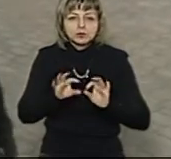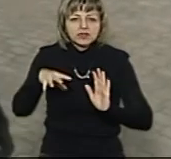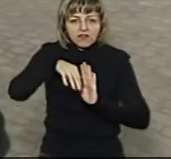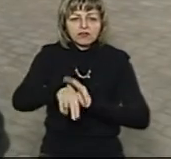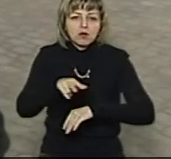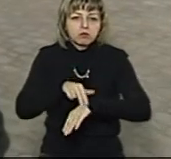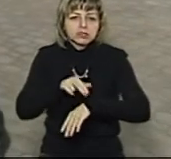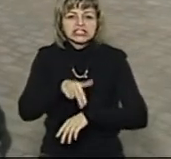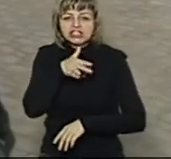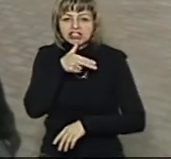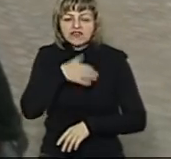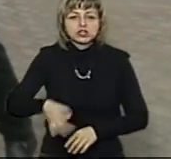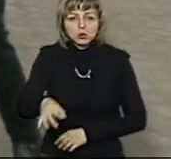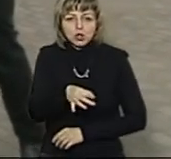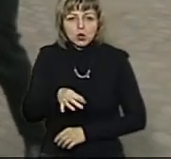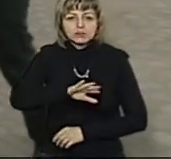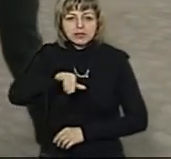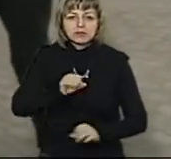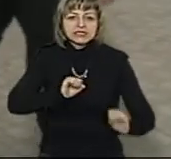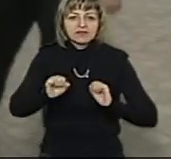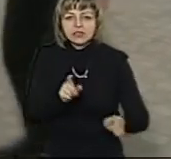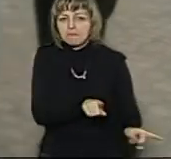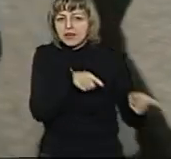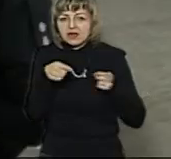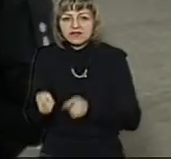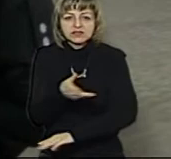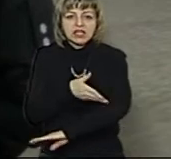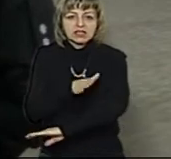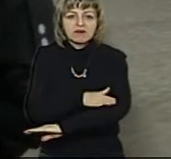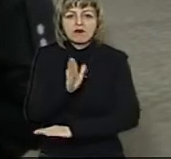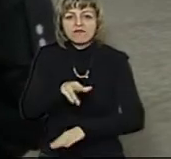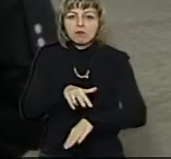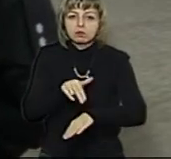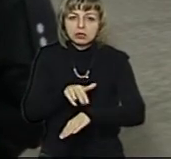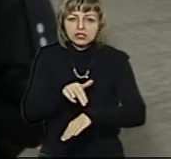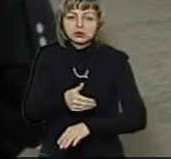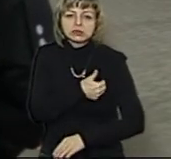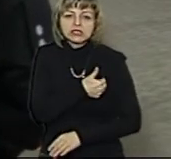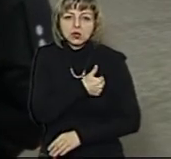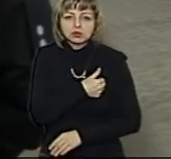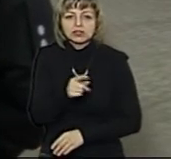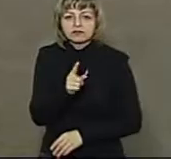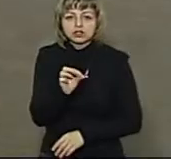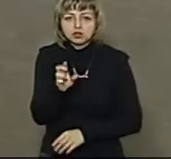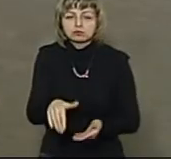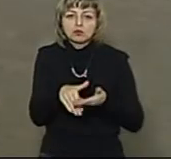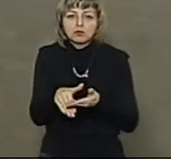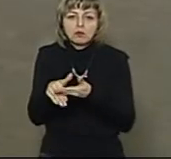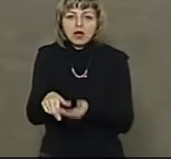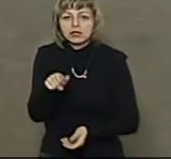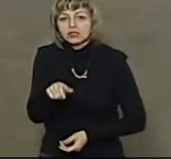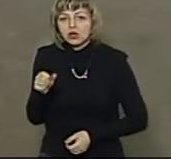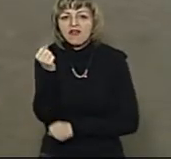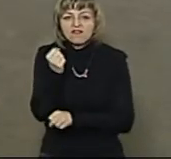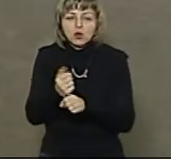патрульній поліції Чернівецької області. Після відрядження перевівся на Волинь. Поліцію захотів, щоб допомагати людям. У Ковелі,